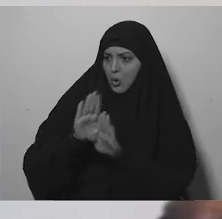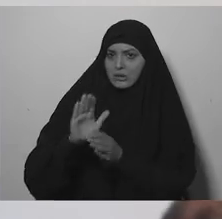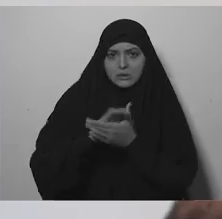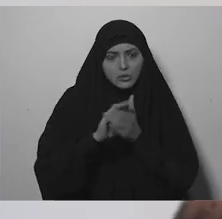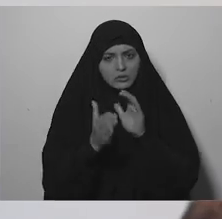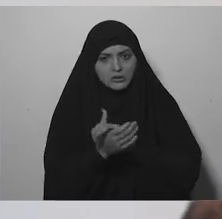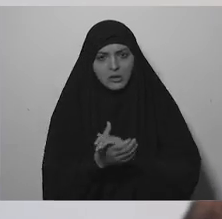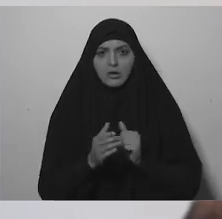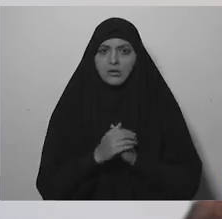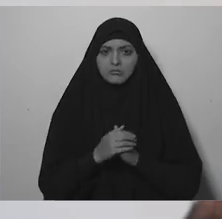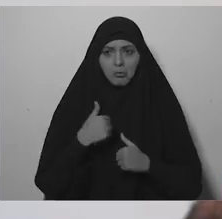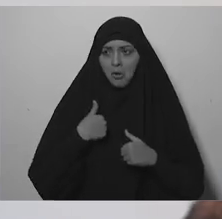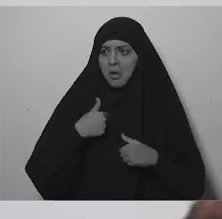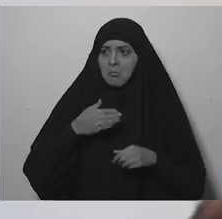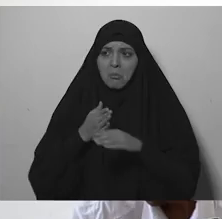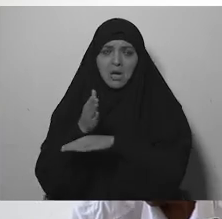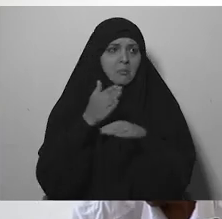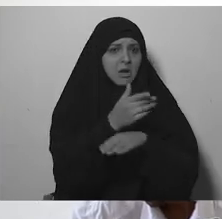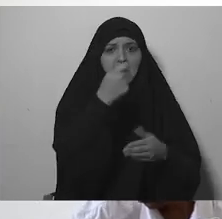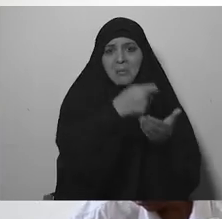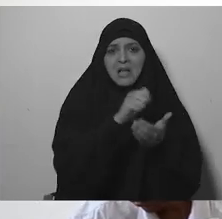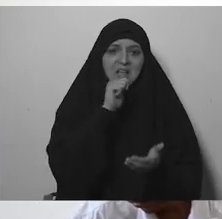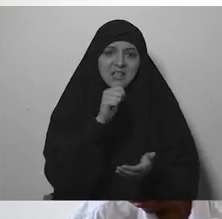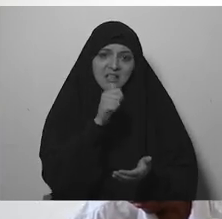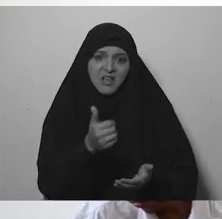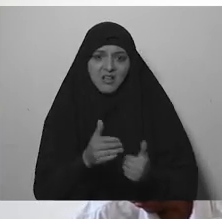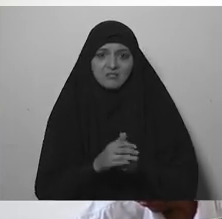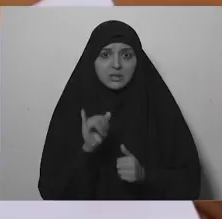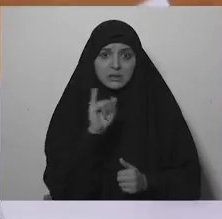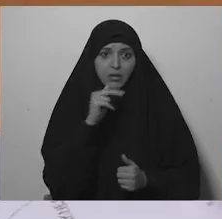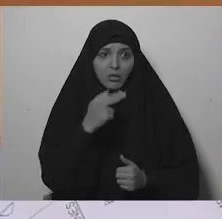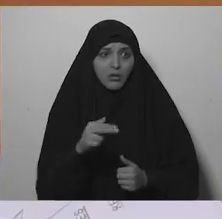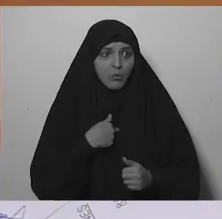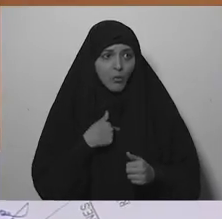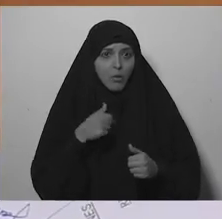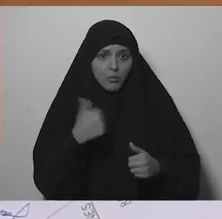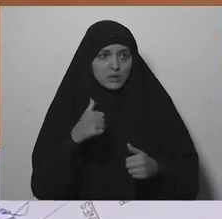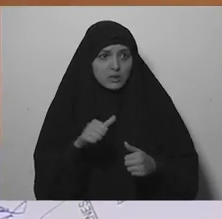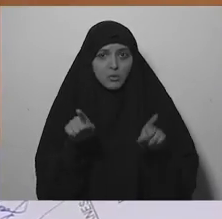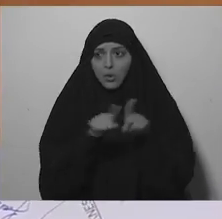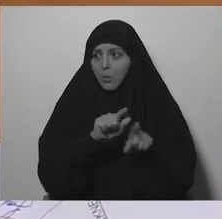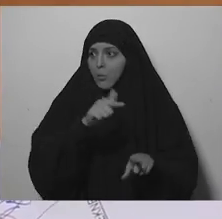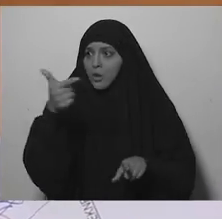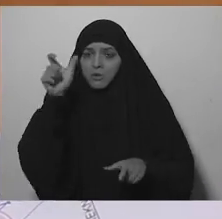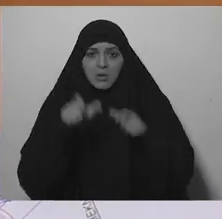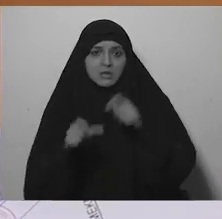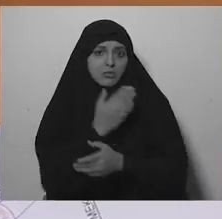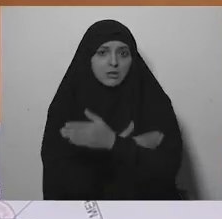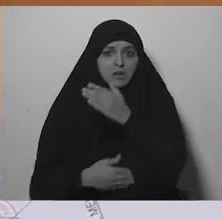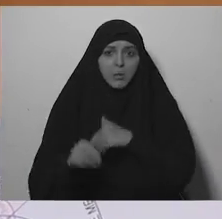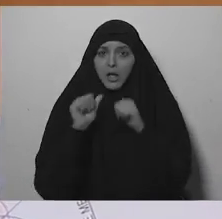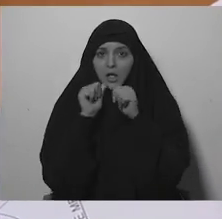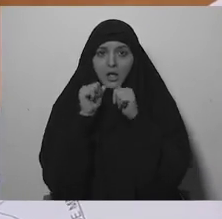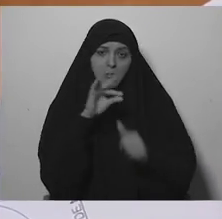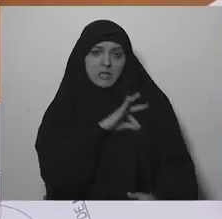fonctionnaire et j'ai une protection sociale et parfois je ne paie rien. Sinon, j'aurais dû être comme les autres personnes